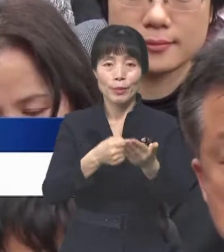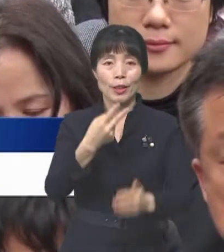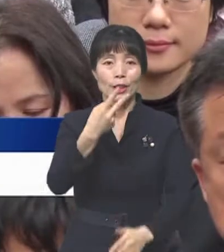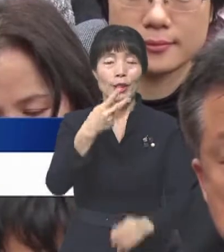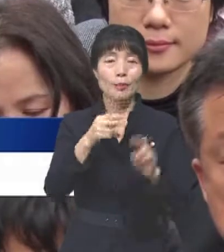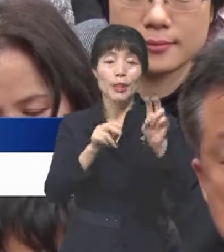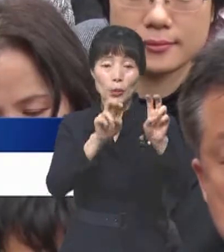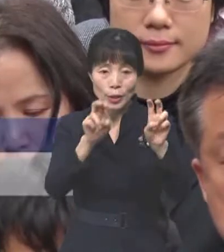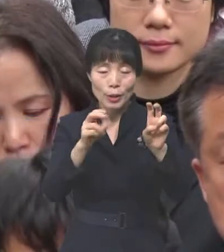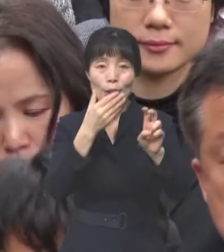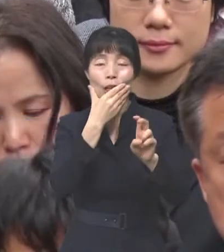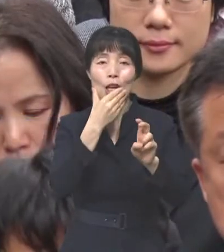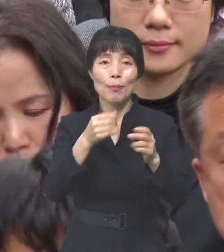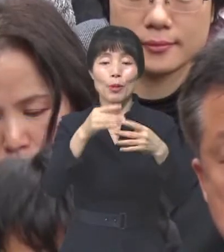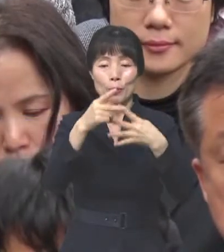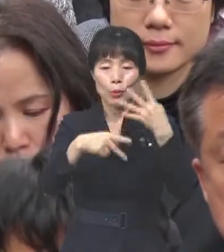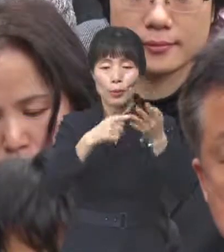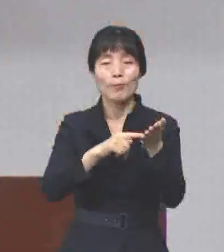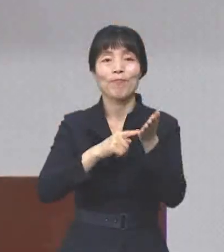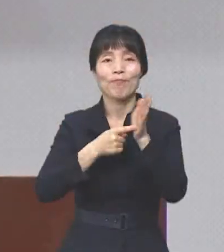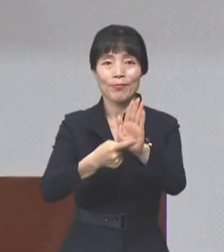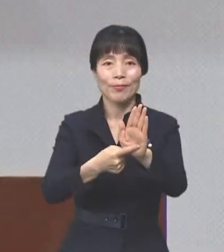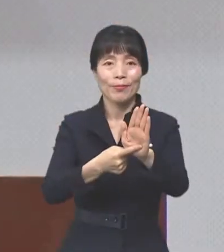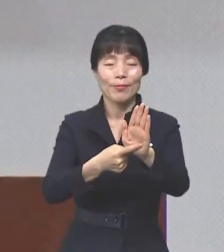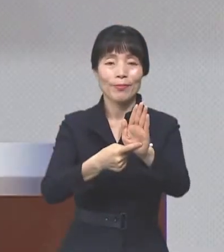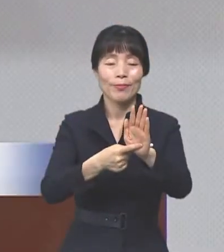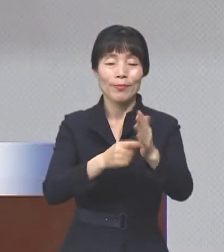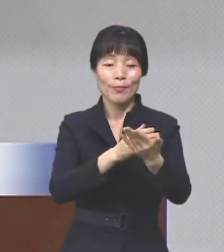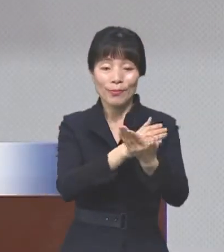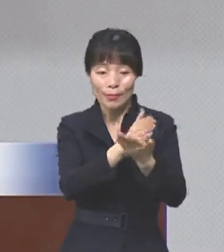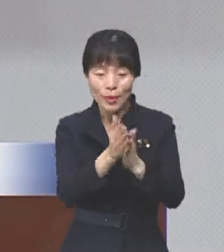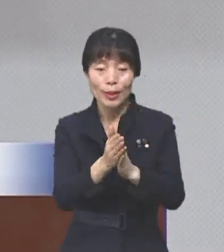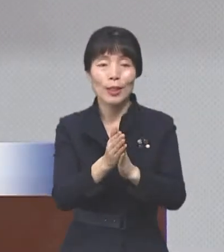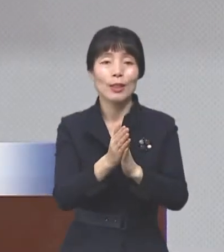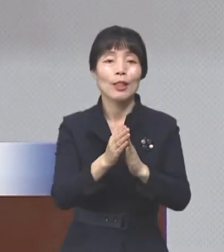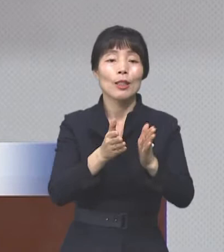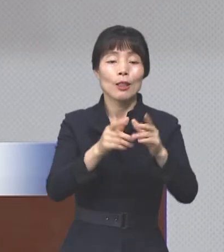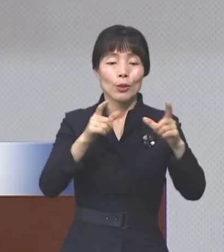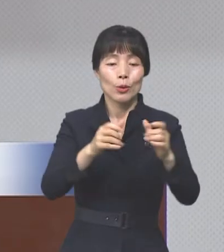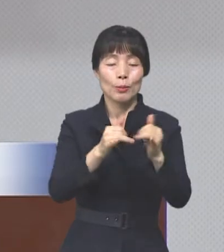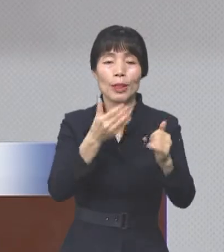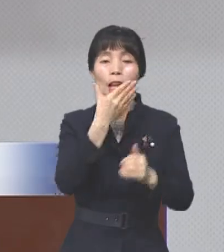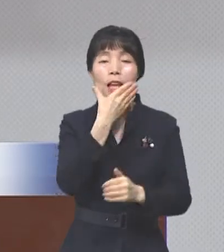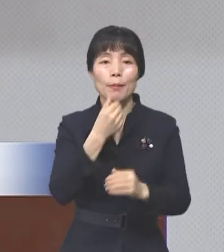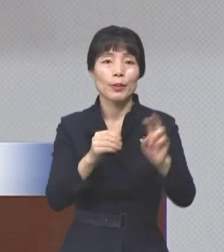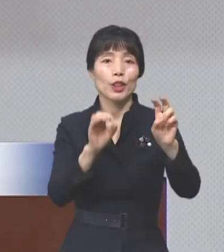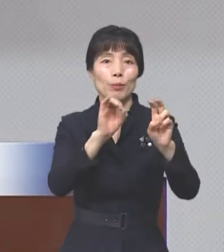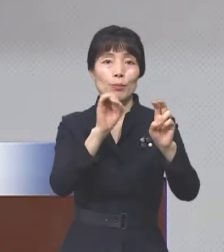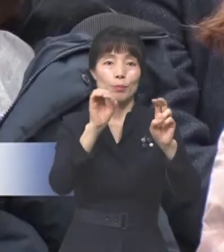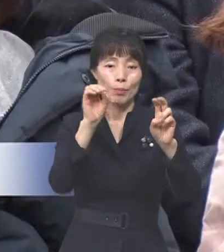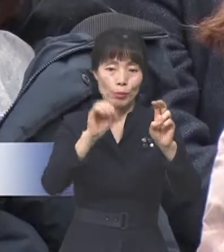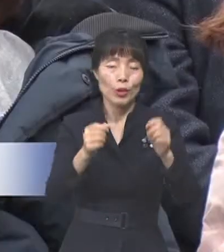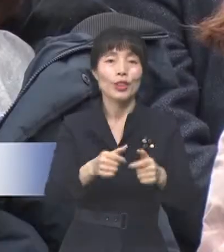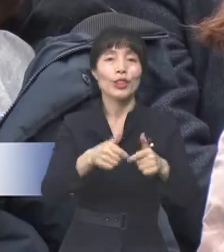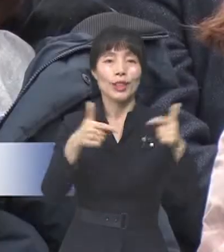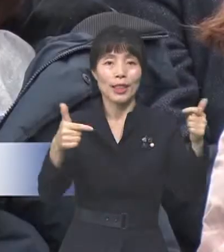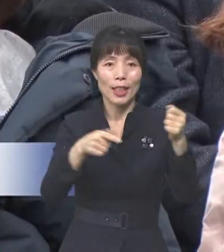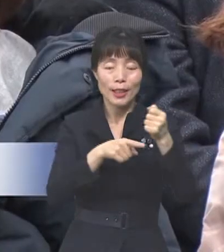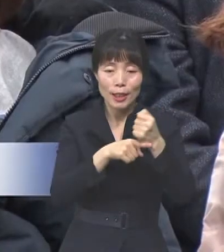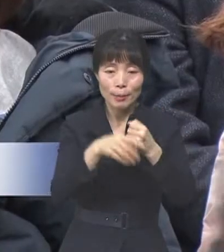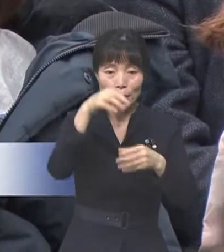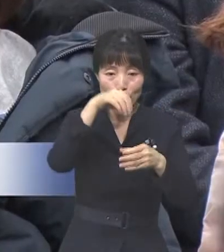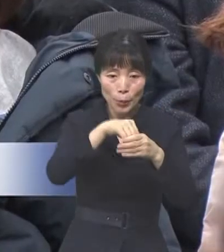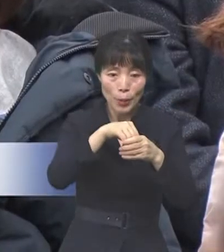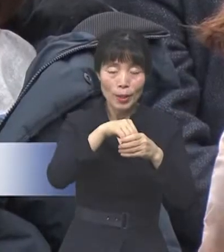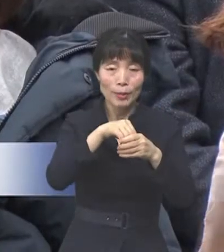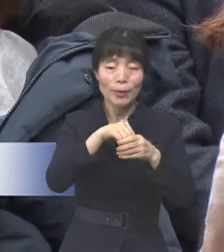행복 프로젝트를 선언했습니다. 모든 영역에서 구민 행복을 20% 이상 늘린다는 의미로 먼저 민선